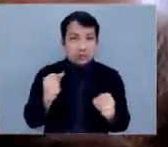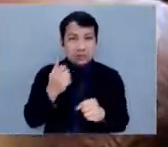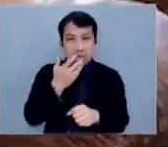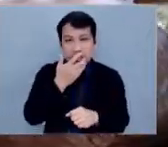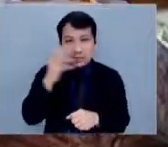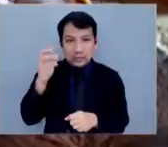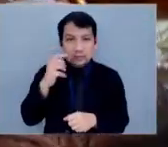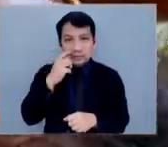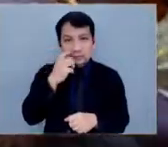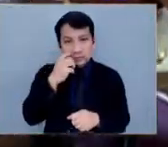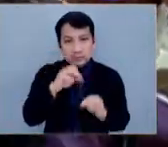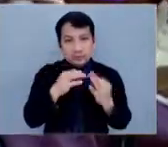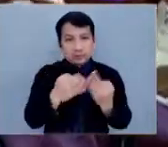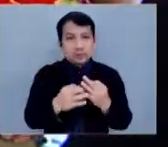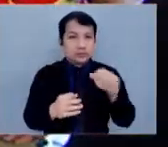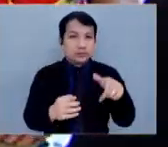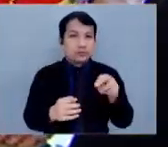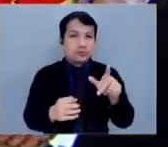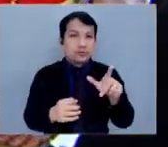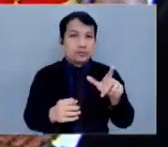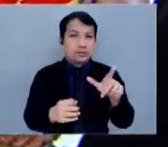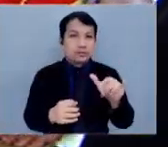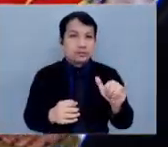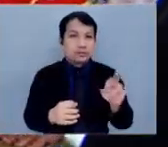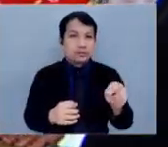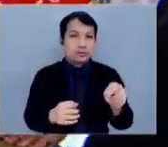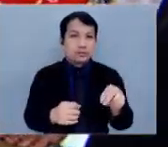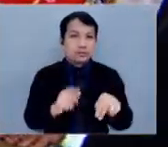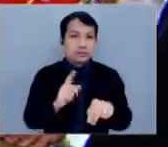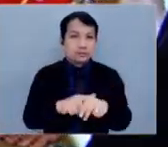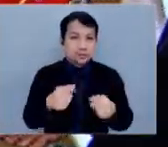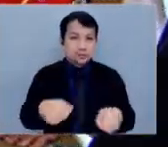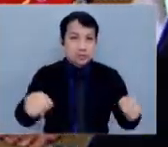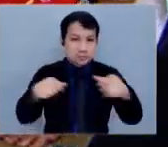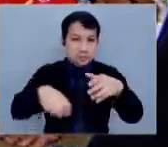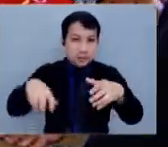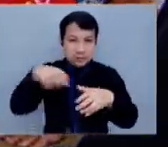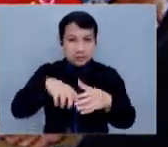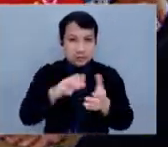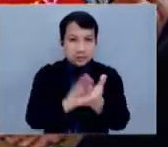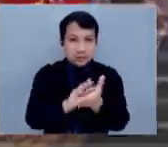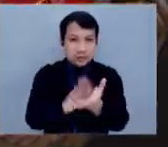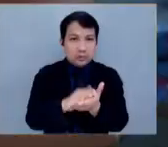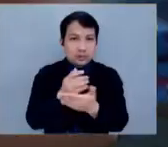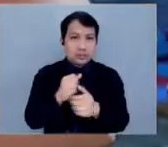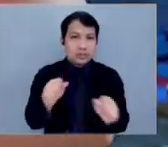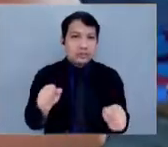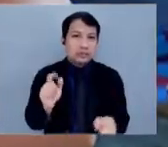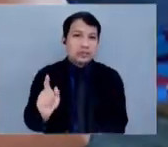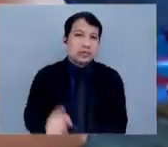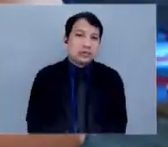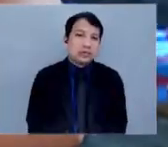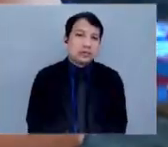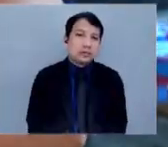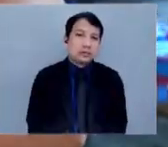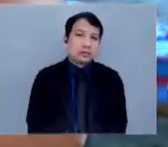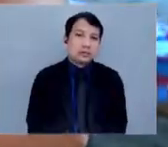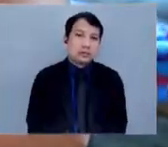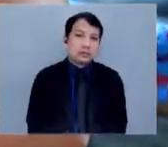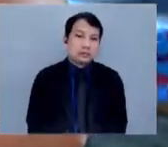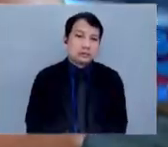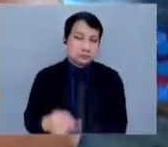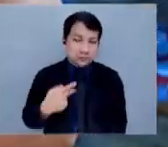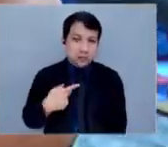pamilya ni Jonalyn Marfil. Bag na naglalaman ng mga gamit sa eskwela lang ang naisalba nila. Yung mga notebook lang ng mga anak ko